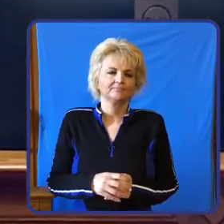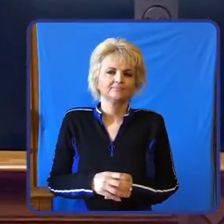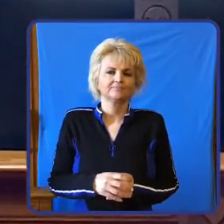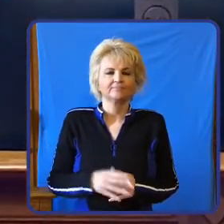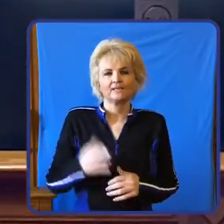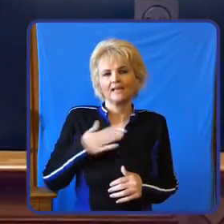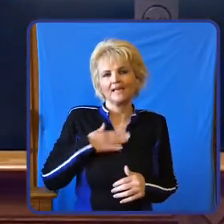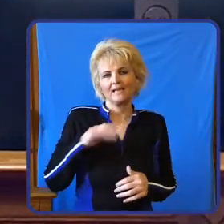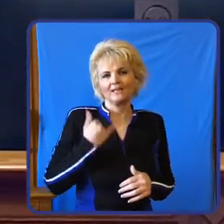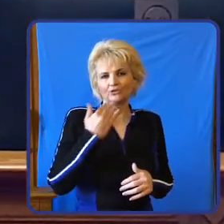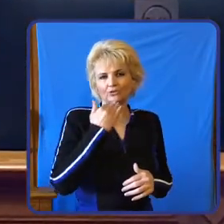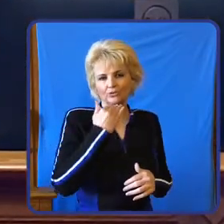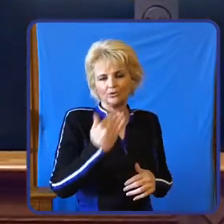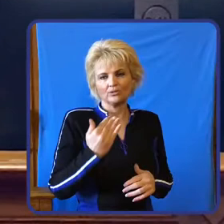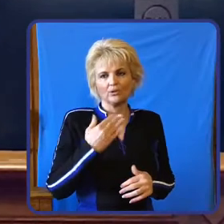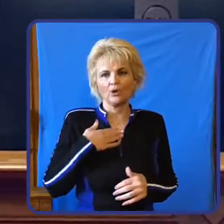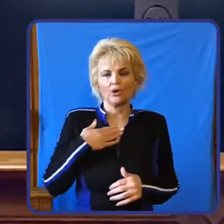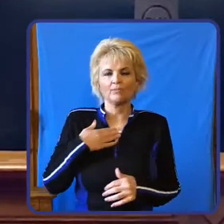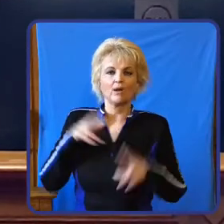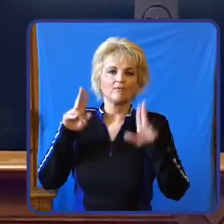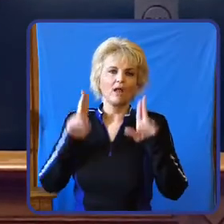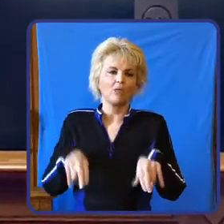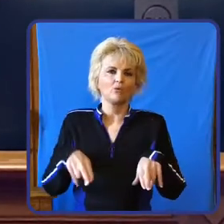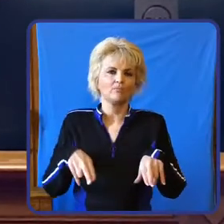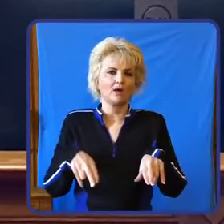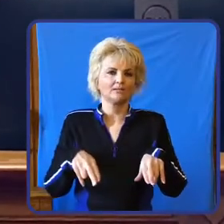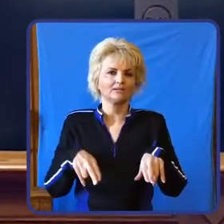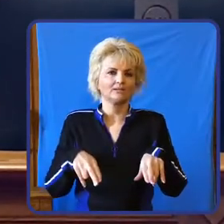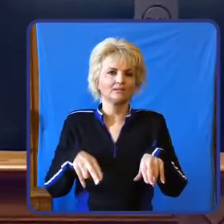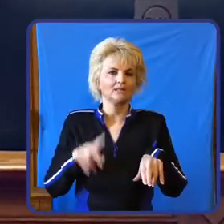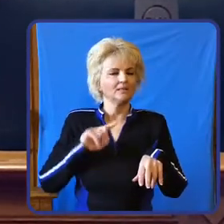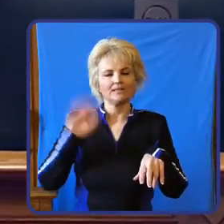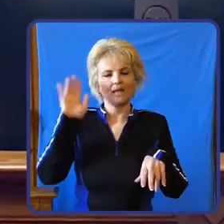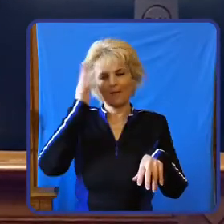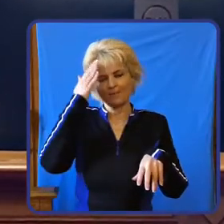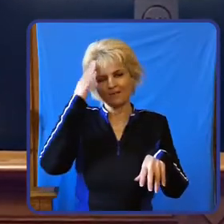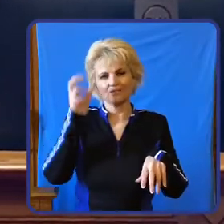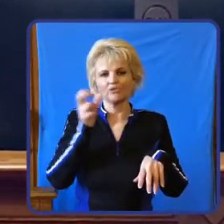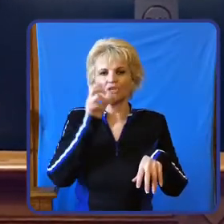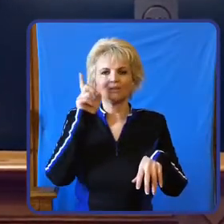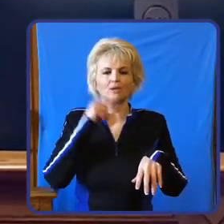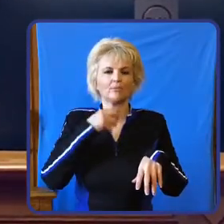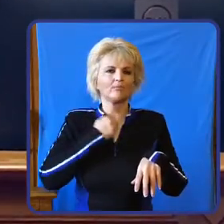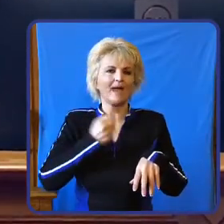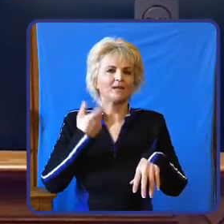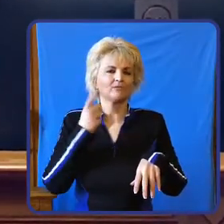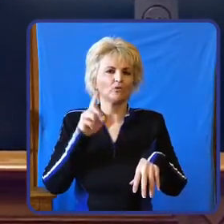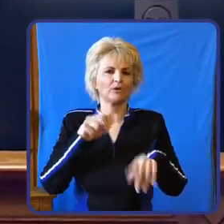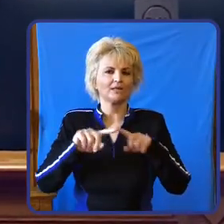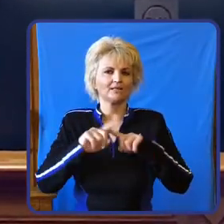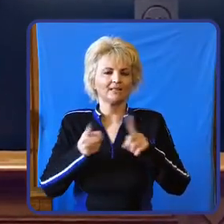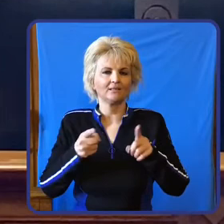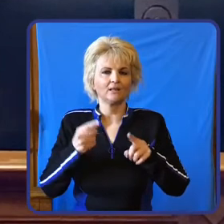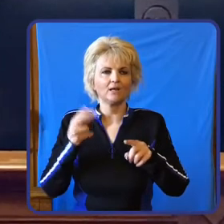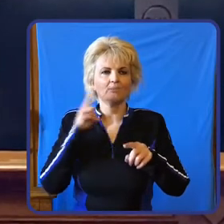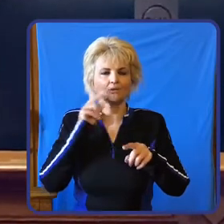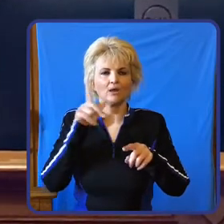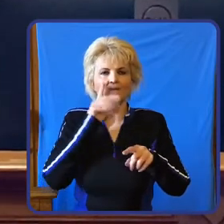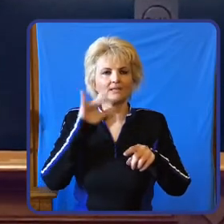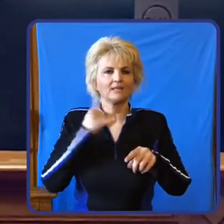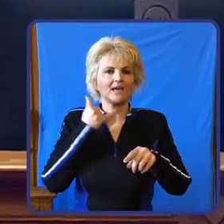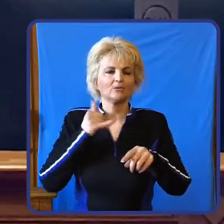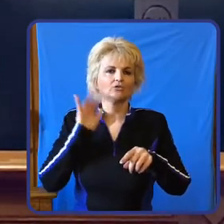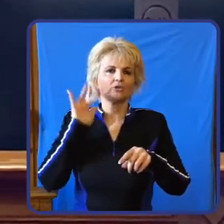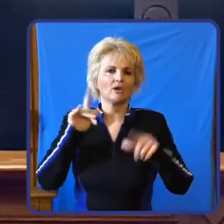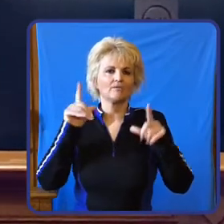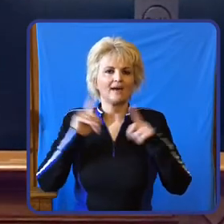Én is köszönöm. Valóban nem emlékszünk arra, hogy Cserjő Tamás mert volna tiltakozni, amikor Lázár Jánosra